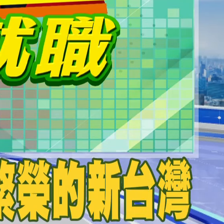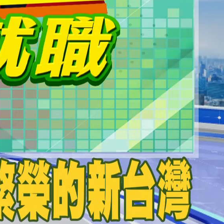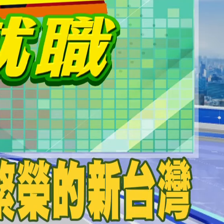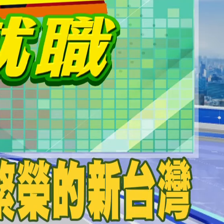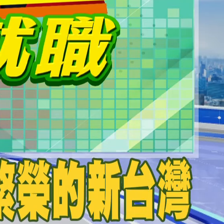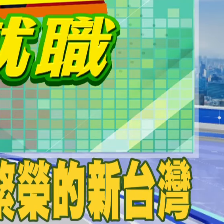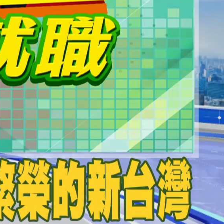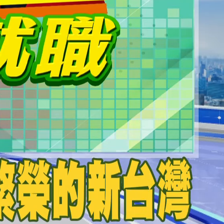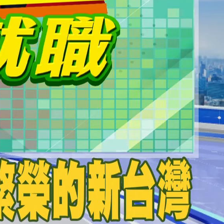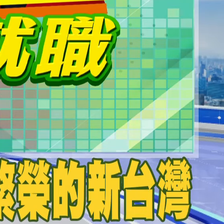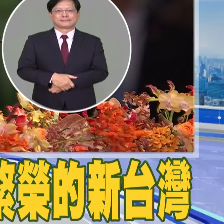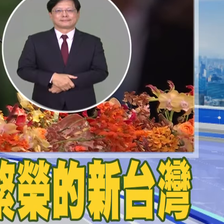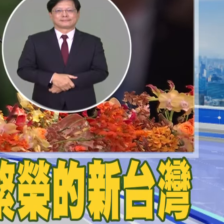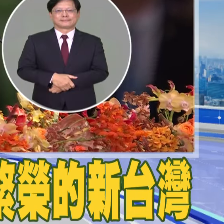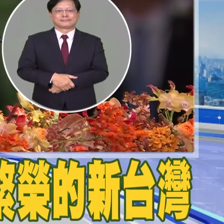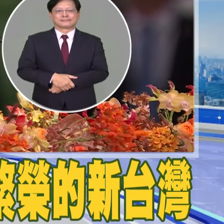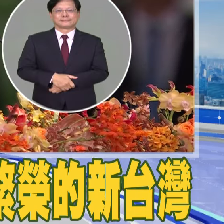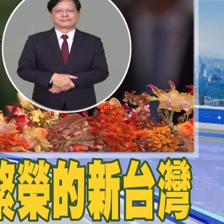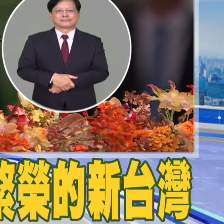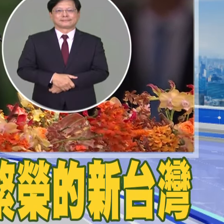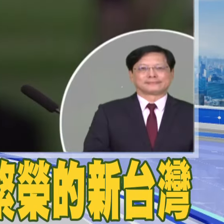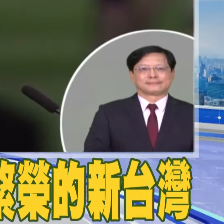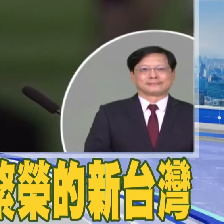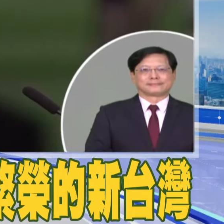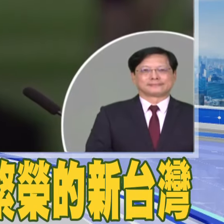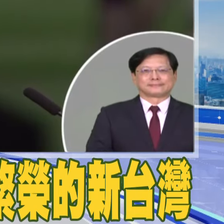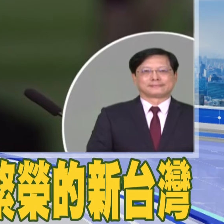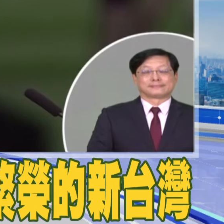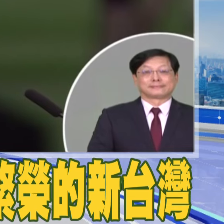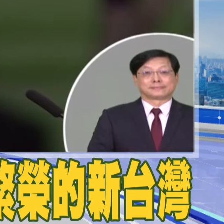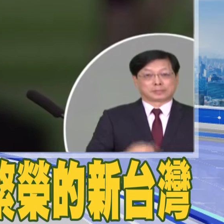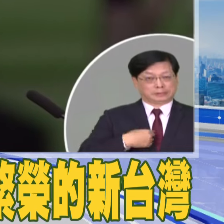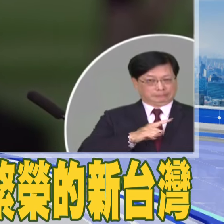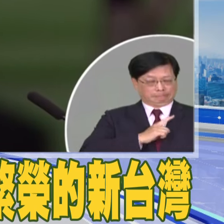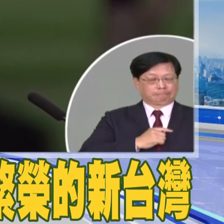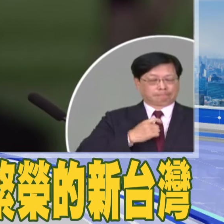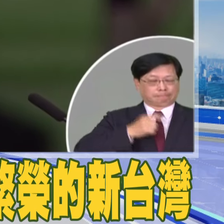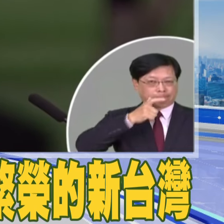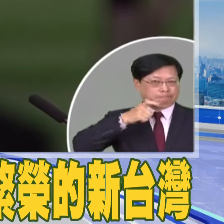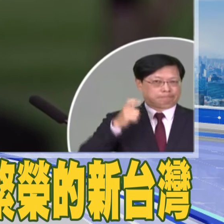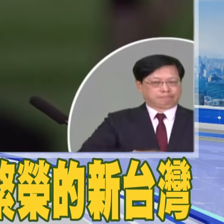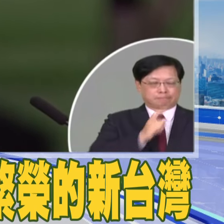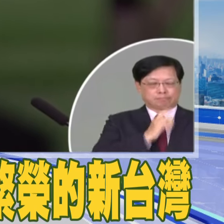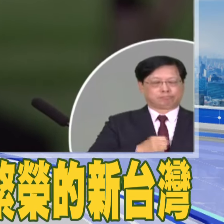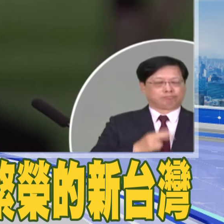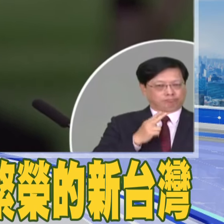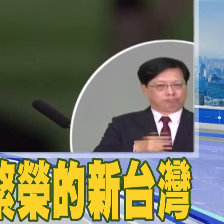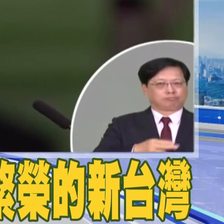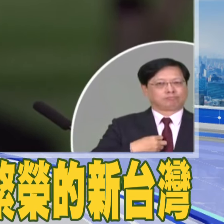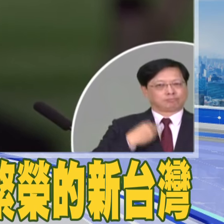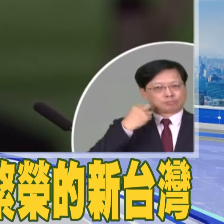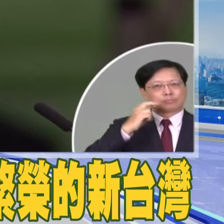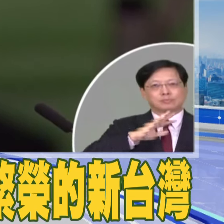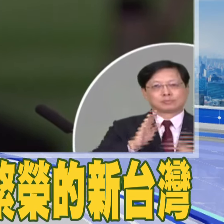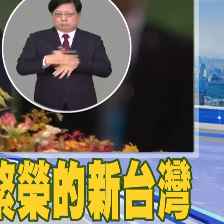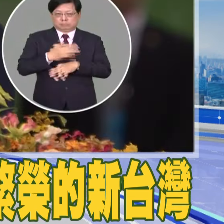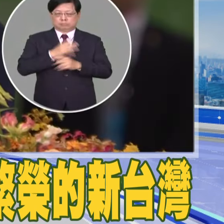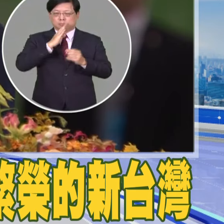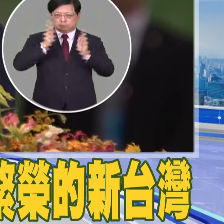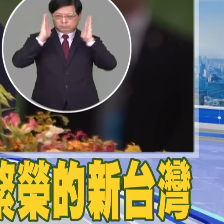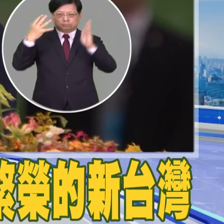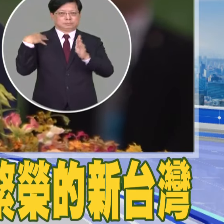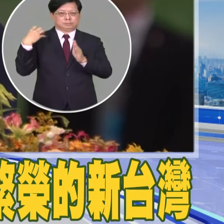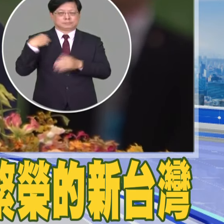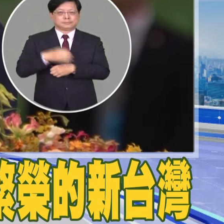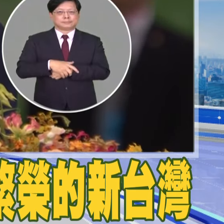520新任政府总统赖清德、萧美琴正式的就职。赖清德今天以打造民主、和平、繁荣的新台湾为题来发表就